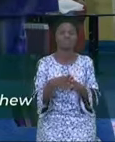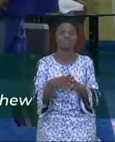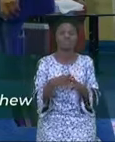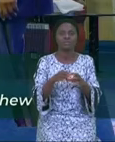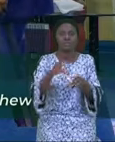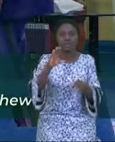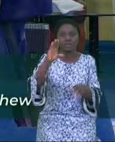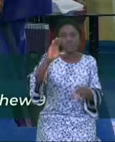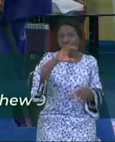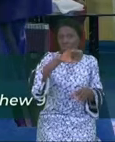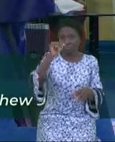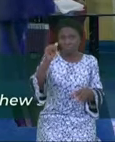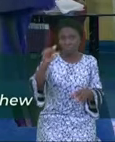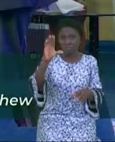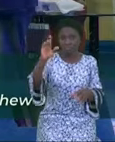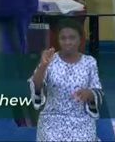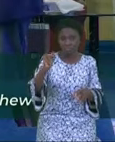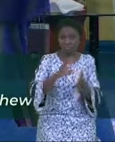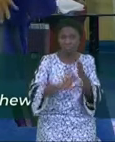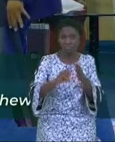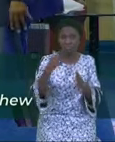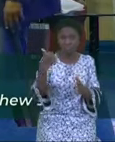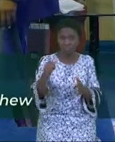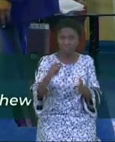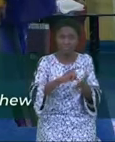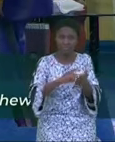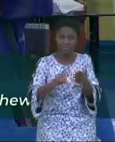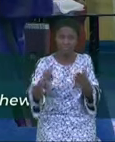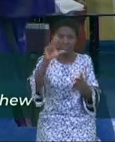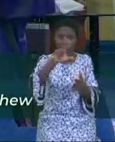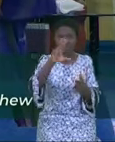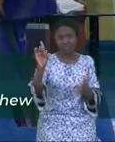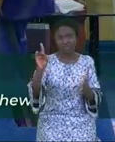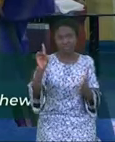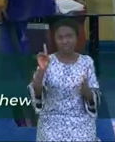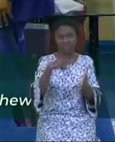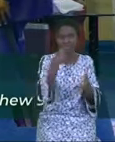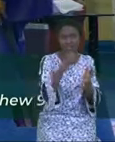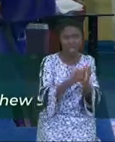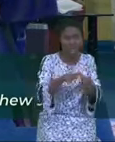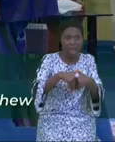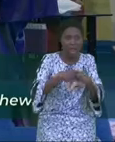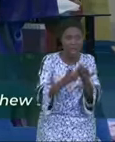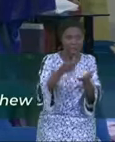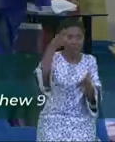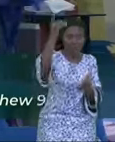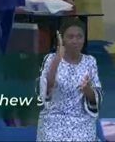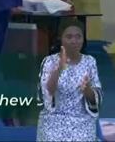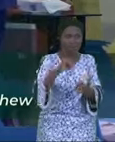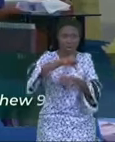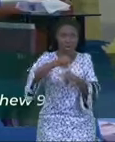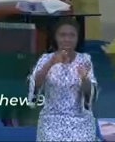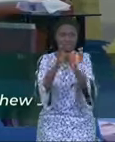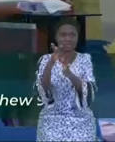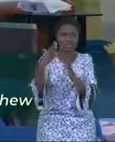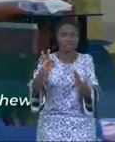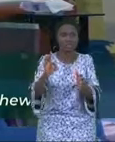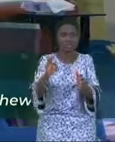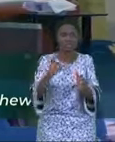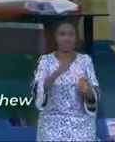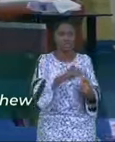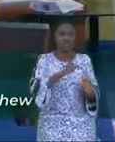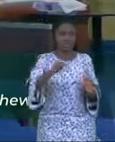38 vous savez comment Dieu a au moins du Saint-Esprit et de force Jésus de nos attentes